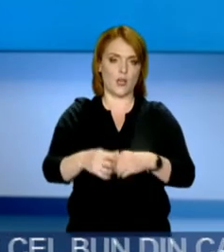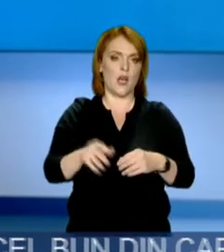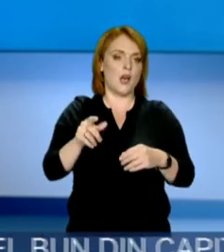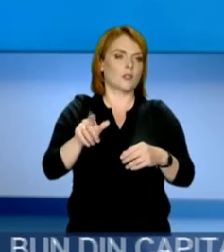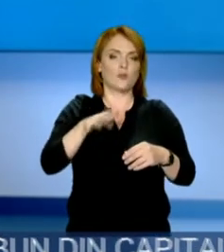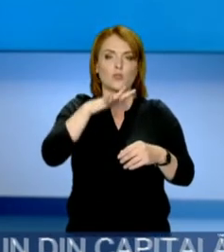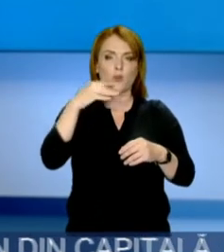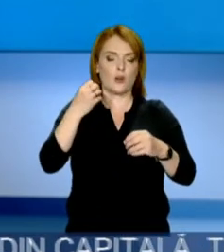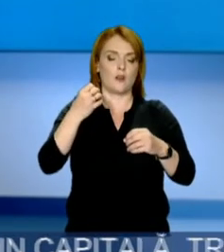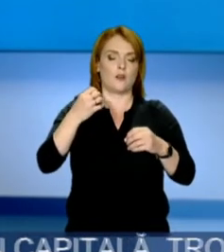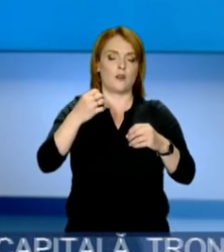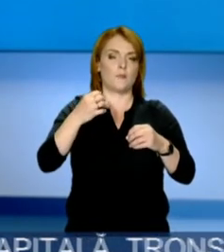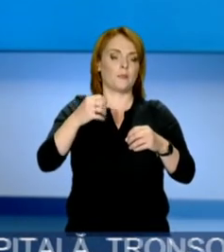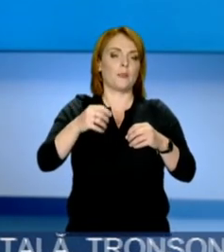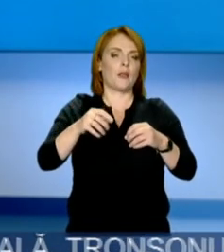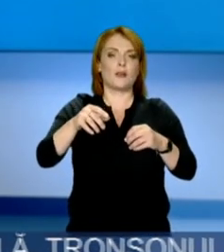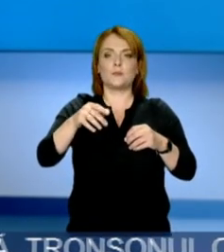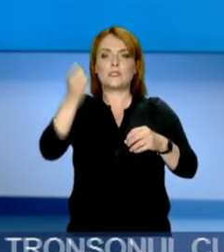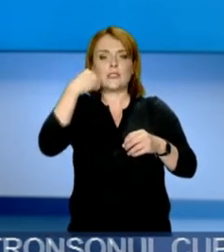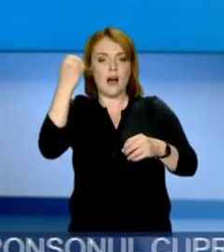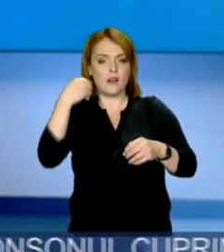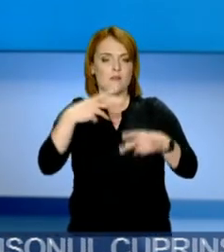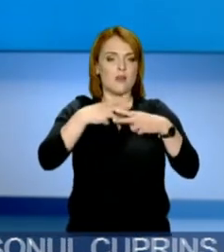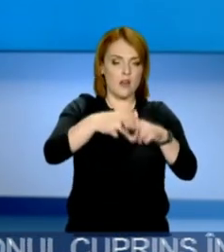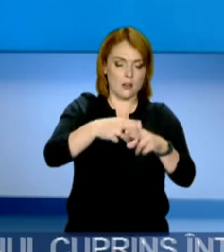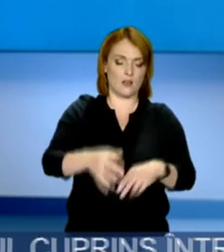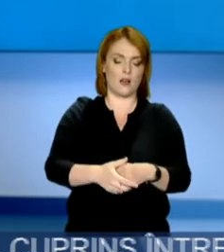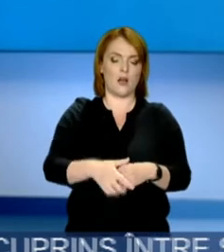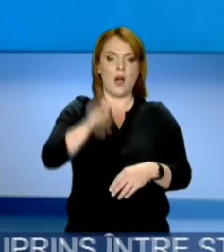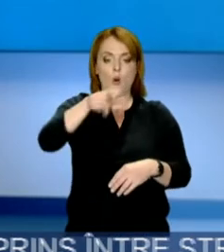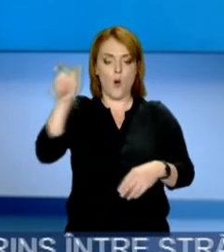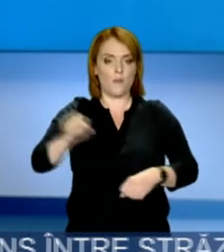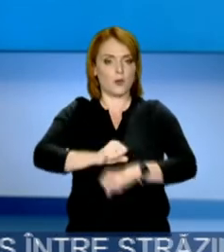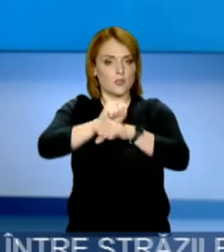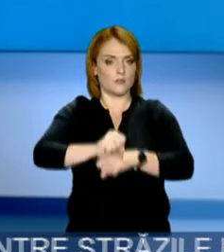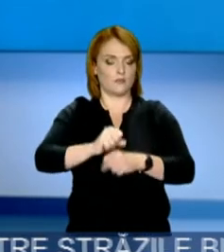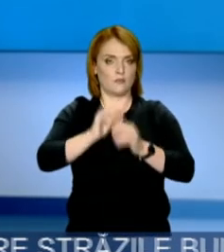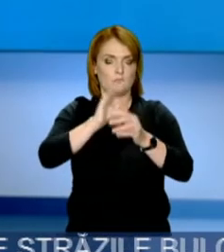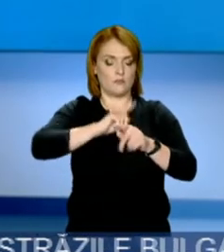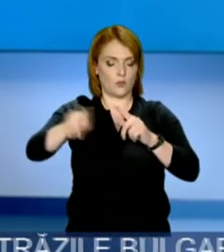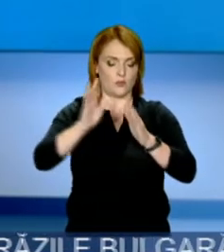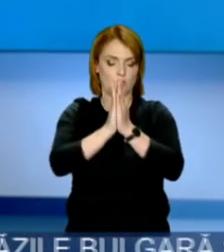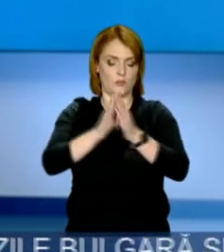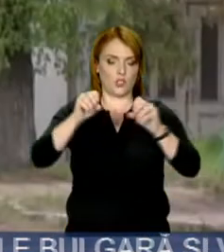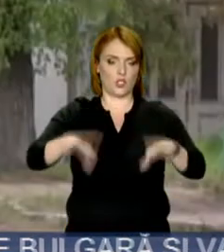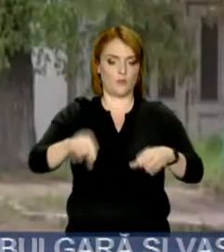de dioxid de sulf. Oamenii din zonă protestează și cer măsuri urgente de remediere a problemei.